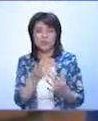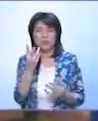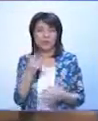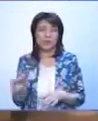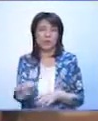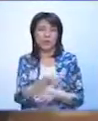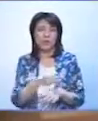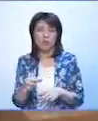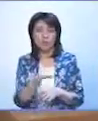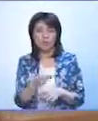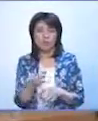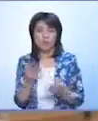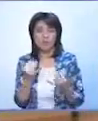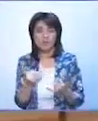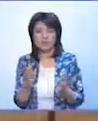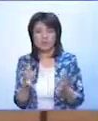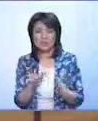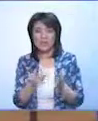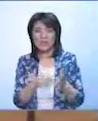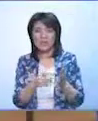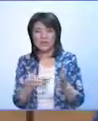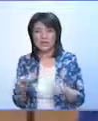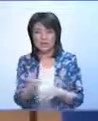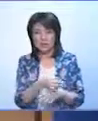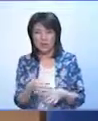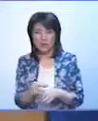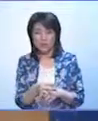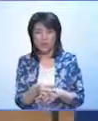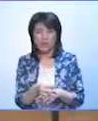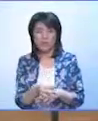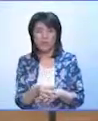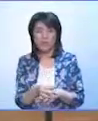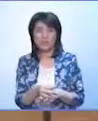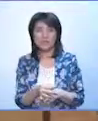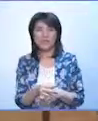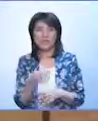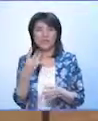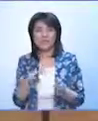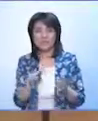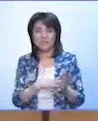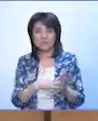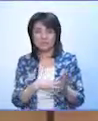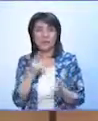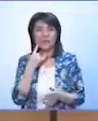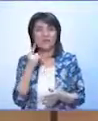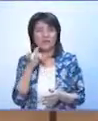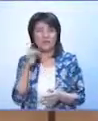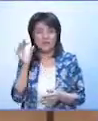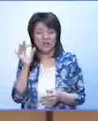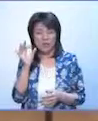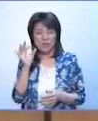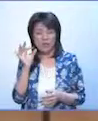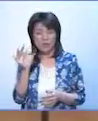Республики Казахстан. Занимает территорию Карагандинской области 7%, 39% занимает Павлодарской области